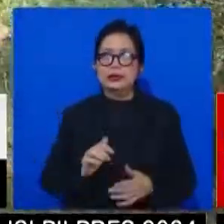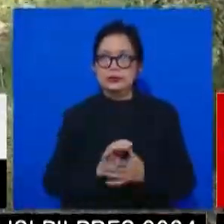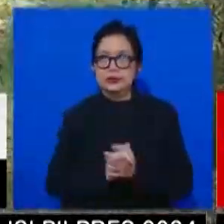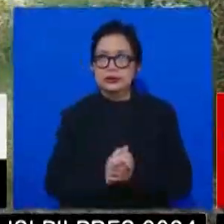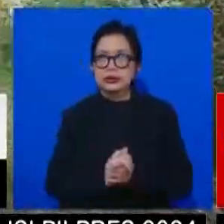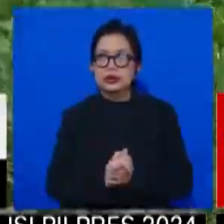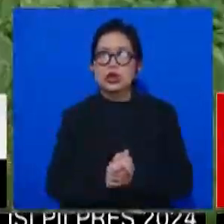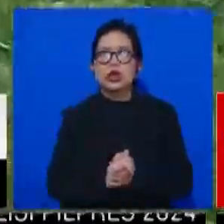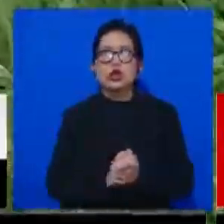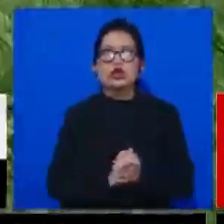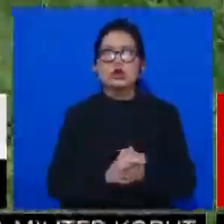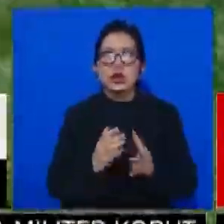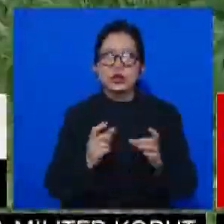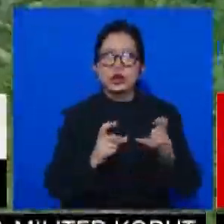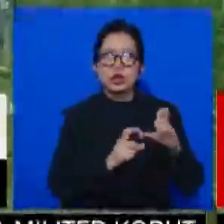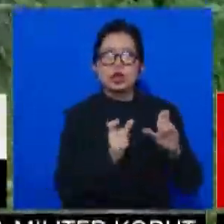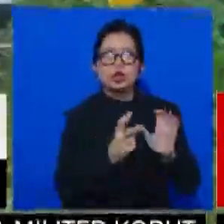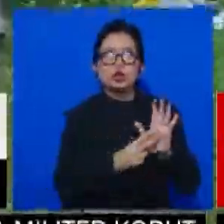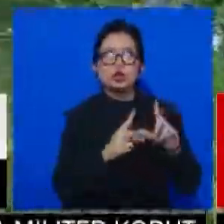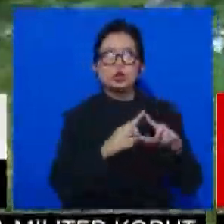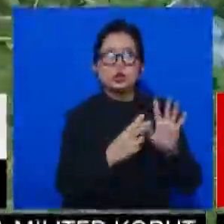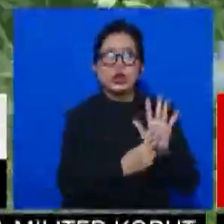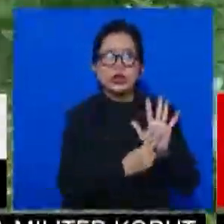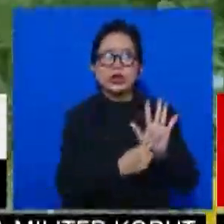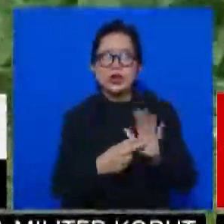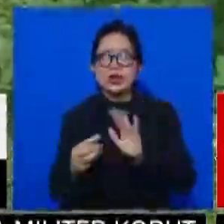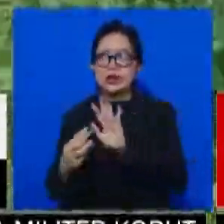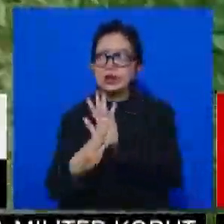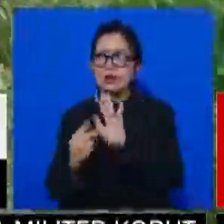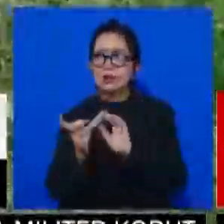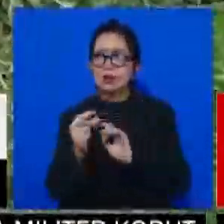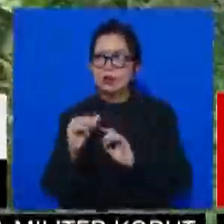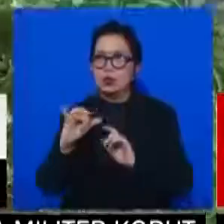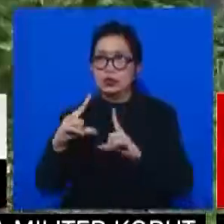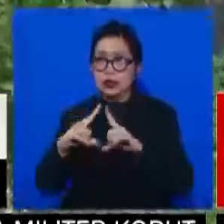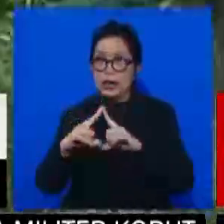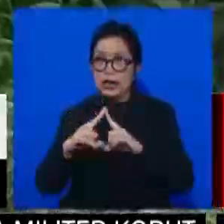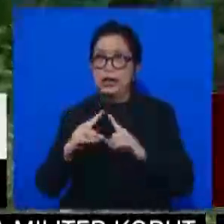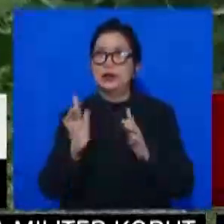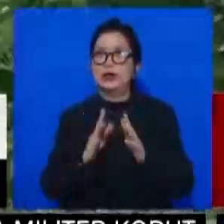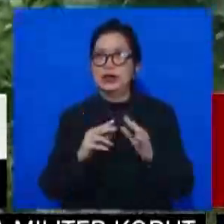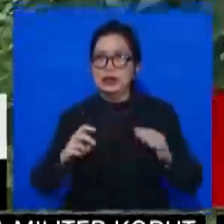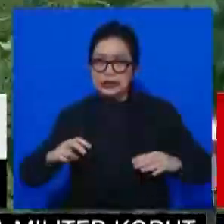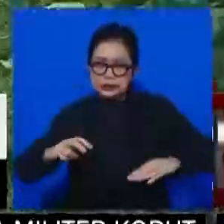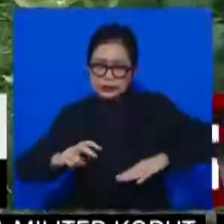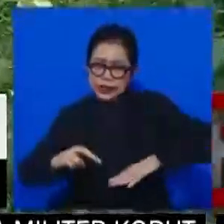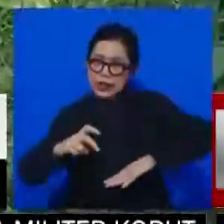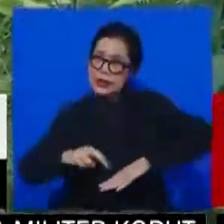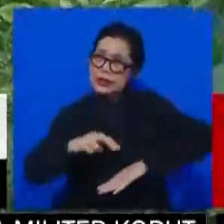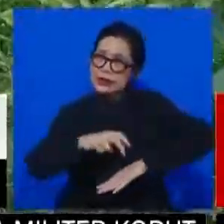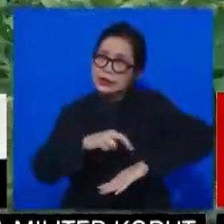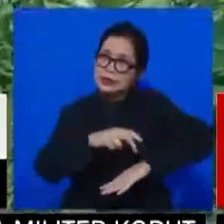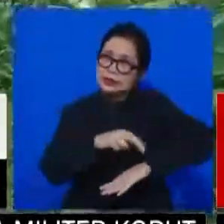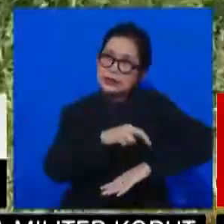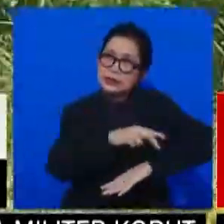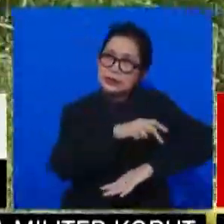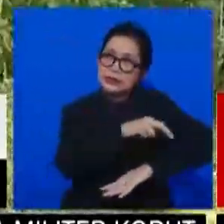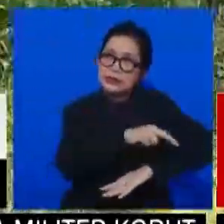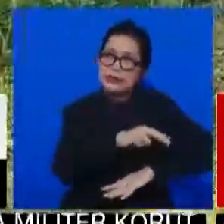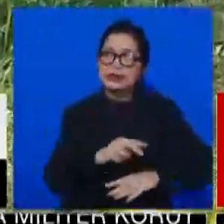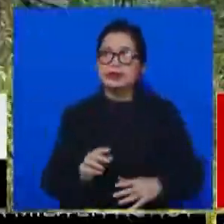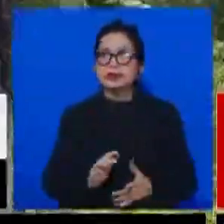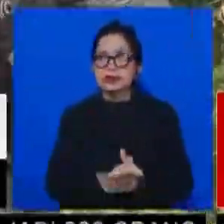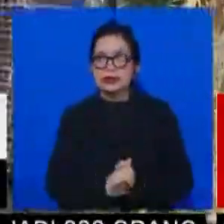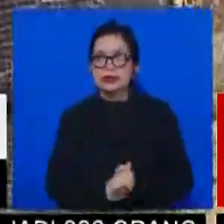air terjun ini, pengunjung harus berjalan kaki sekitar 20 menit menyusuri jalan setapak dan berbatu. Namun tak perlu khawatir, selama